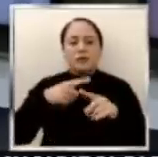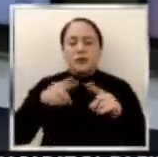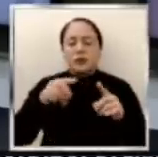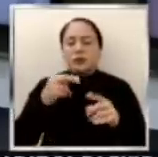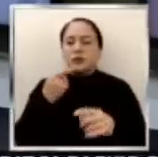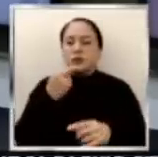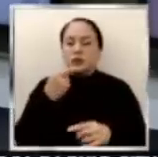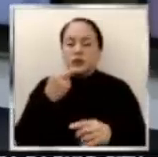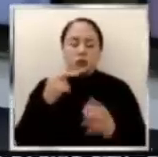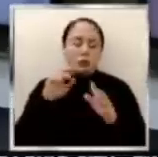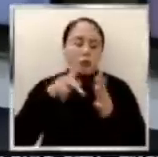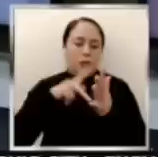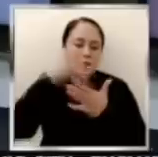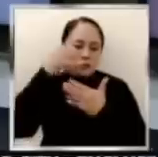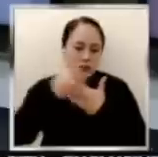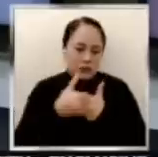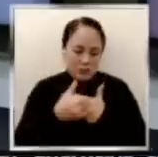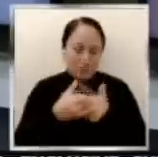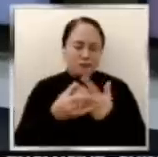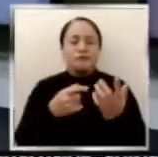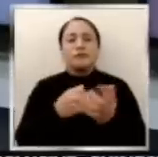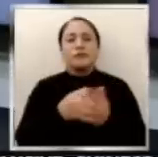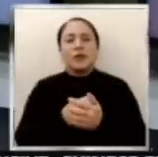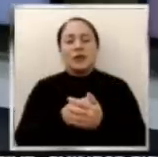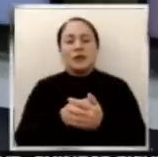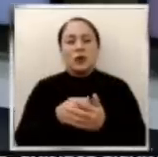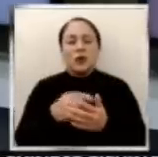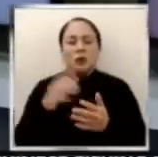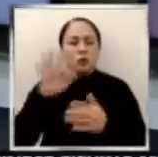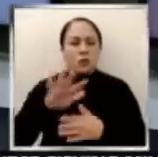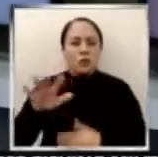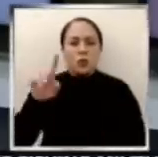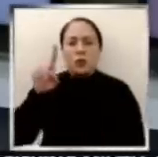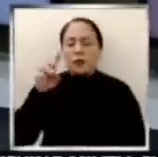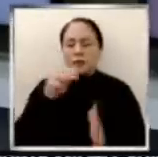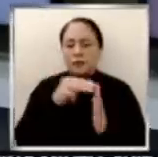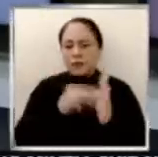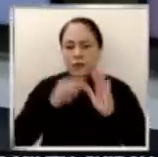na inaasahang pakikinabangan ng humigit kumulang 1 milyong bata.